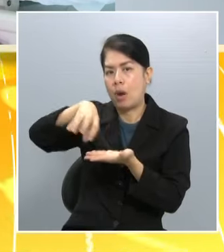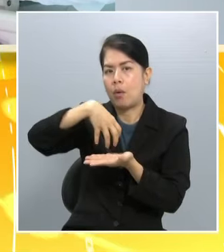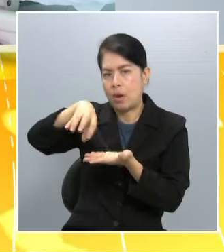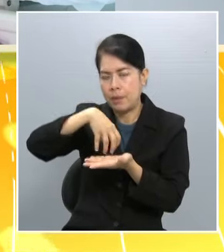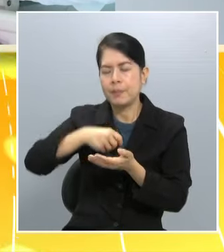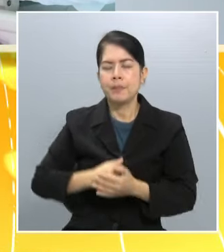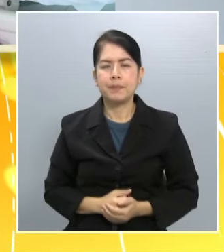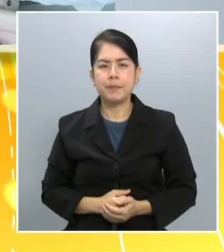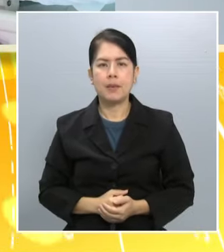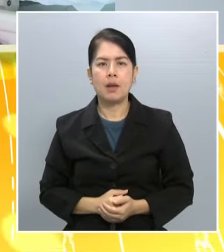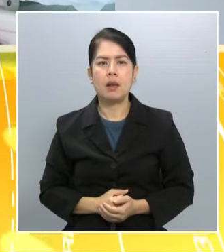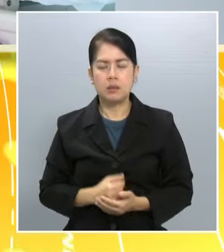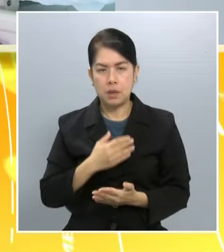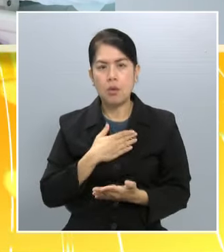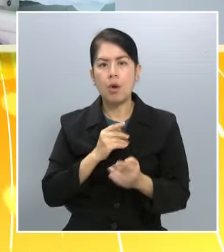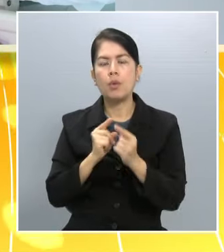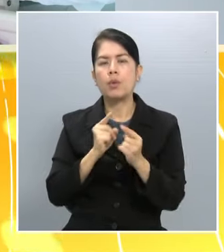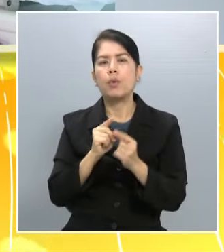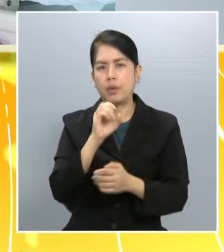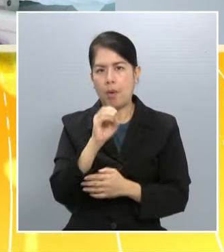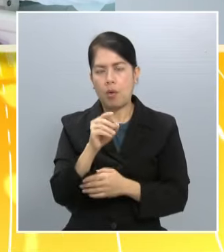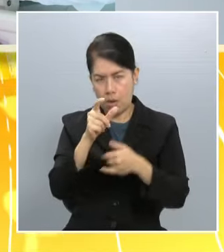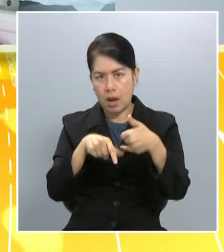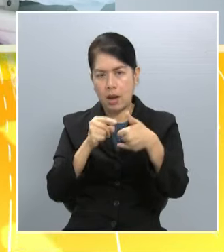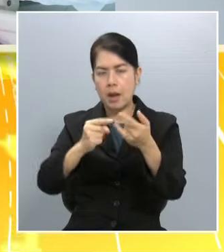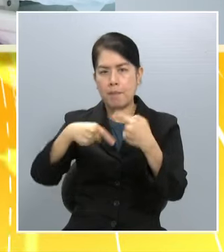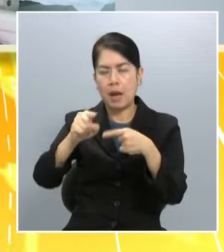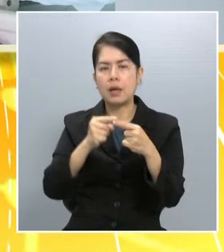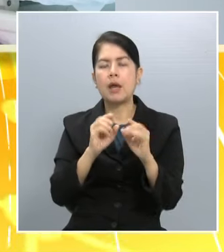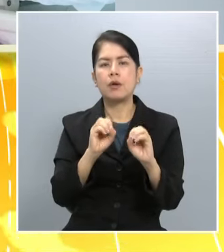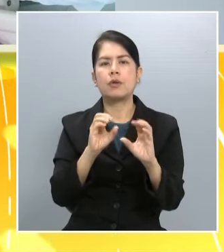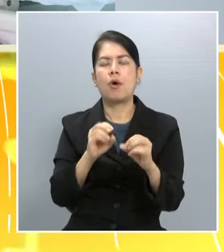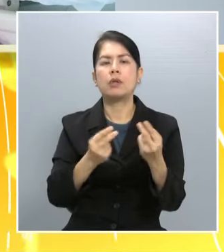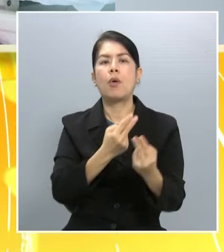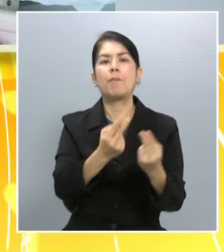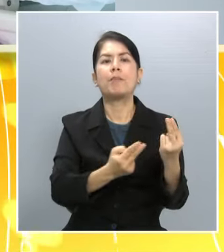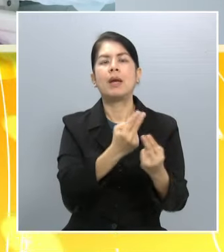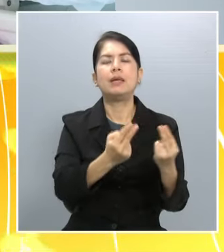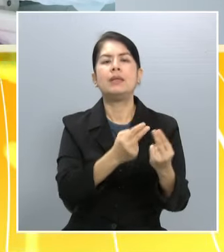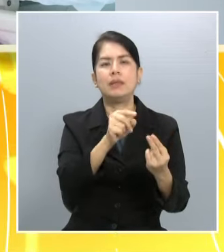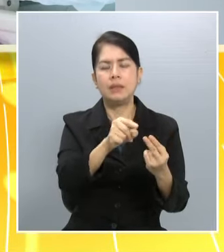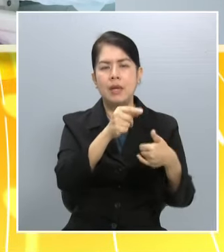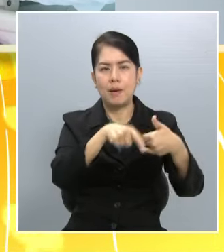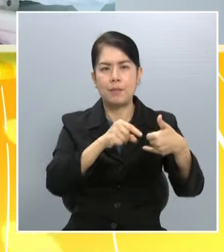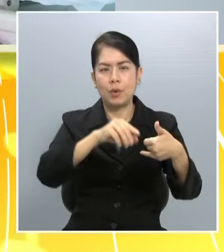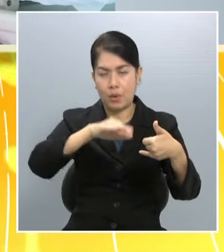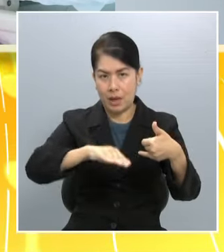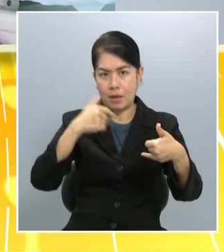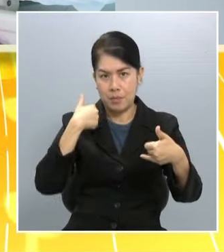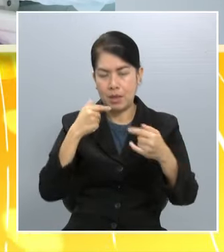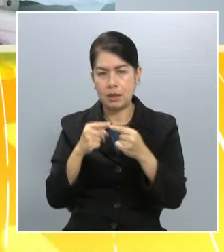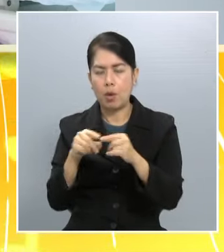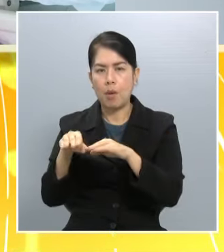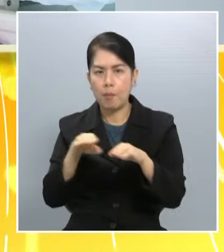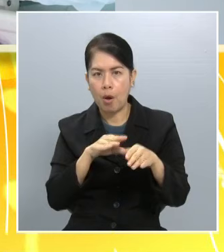จแล้วเราก็คุยกันว่าถ้างั้นเดี๋ยวพี่ไปเยี่ยมเด็กเลยก็คุณครูไปเยี่ยมนักเรียนพร้อมกับท่านรองคือผู้ปกครองท่านก็เข้าใจนะบอ